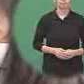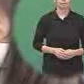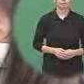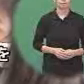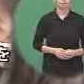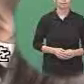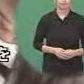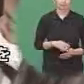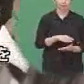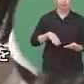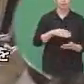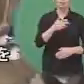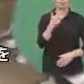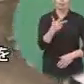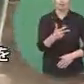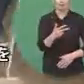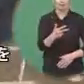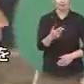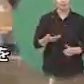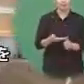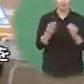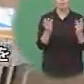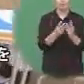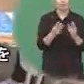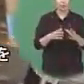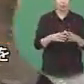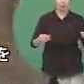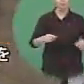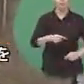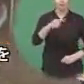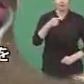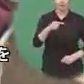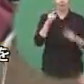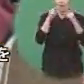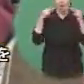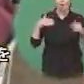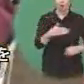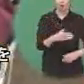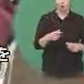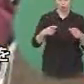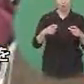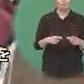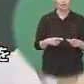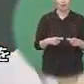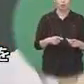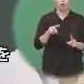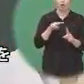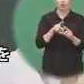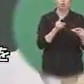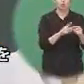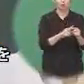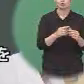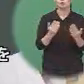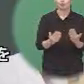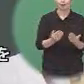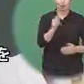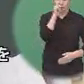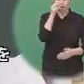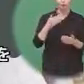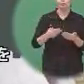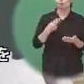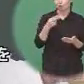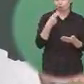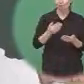た郡山市は生産料が全国1位の恋のメニューを小中学校の給食で提供してい